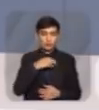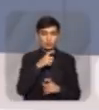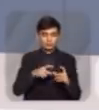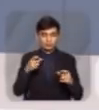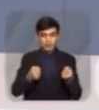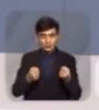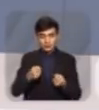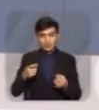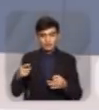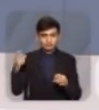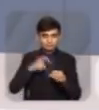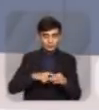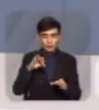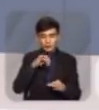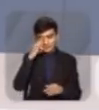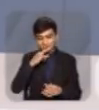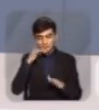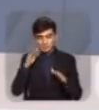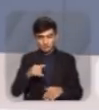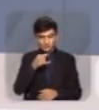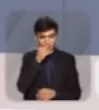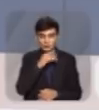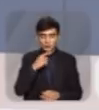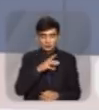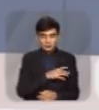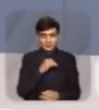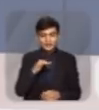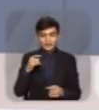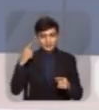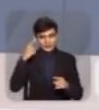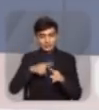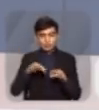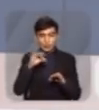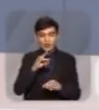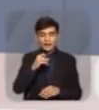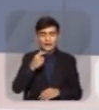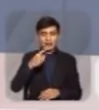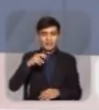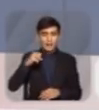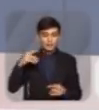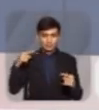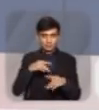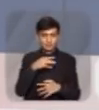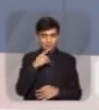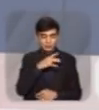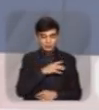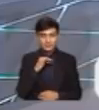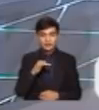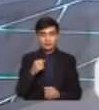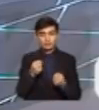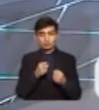машин невозможно зарегистрировать в Казахстане, потому что они не соответствуют техническому регламенту. Вот что делать таким